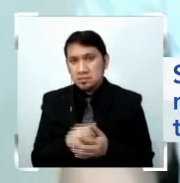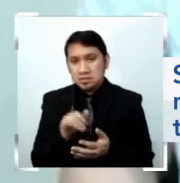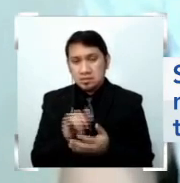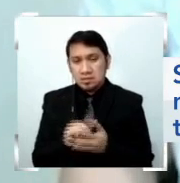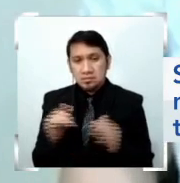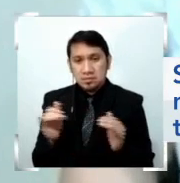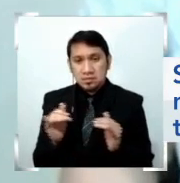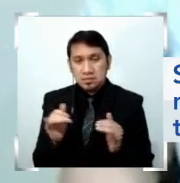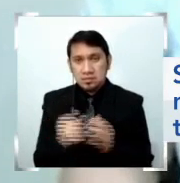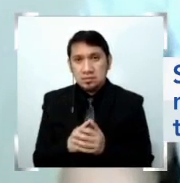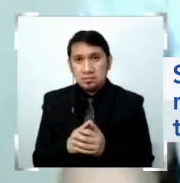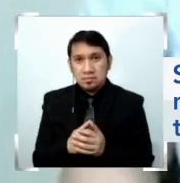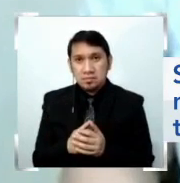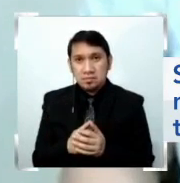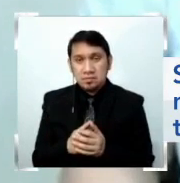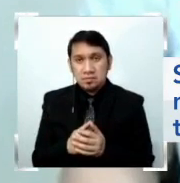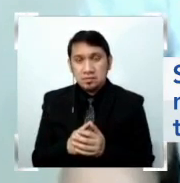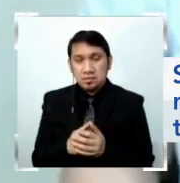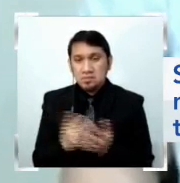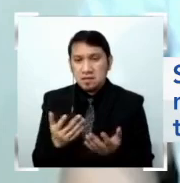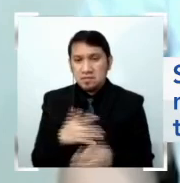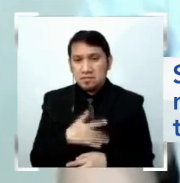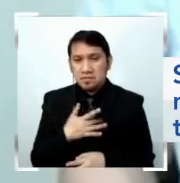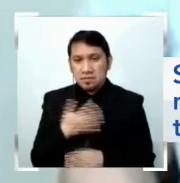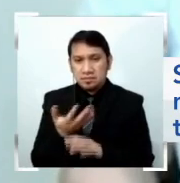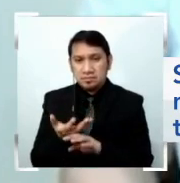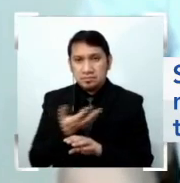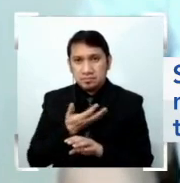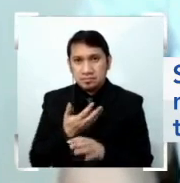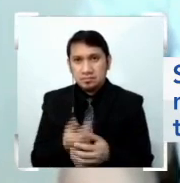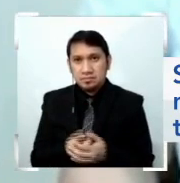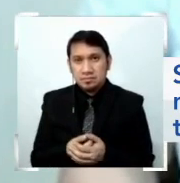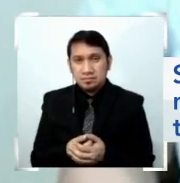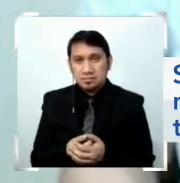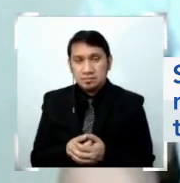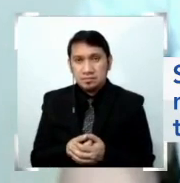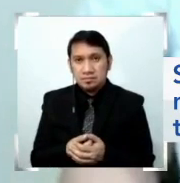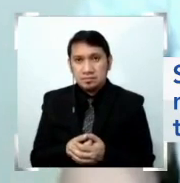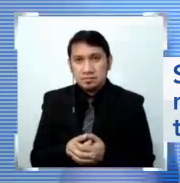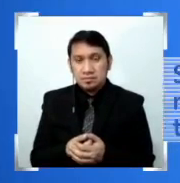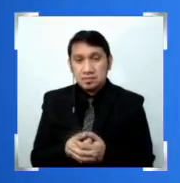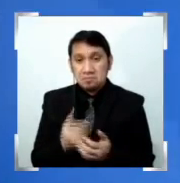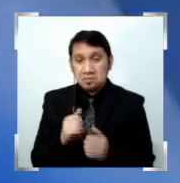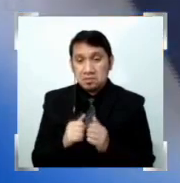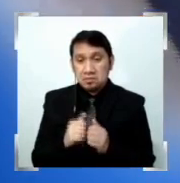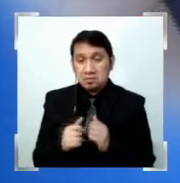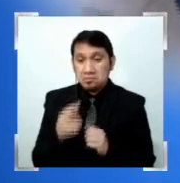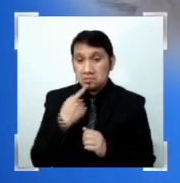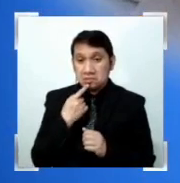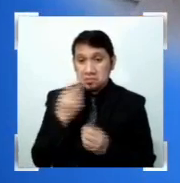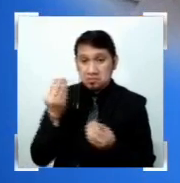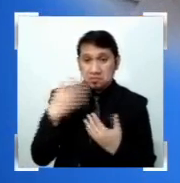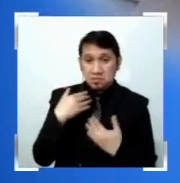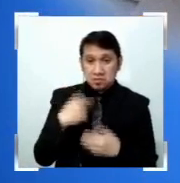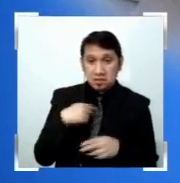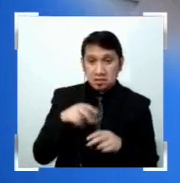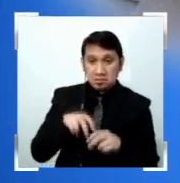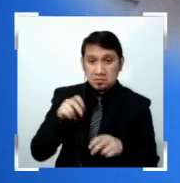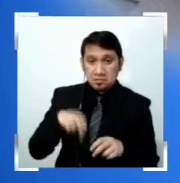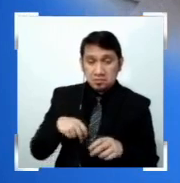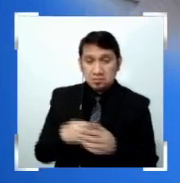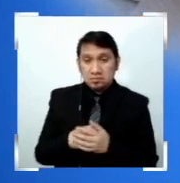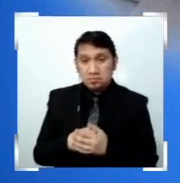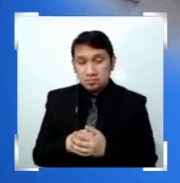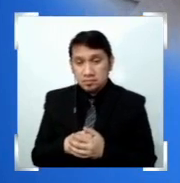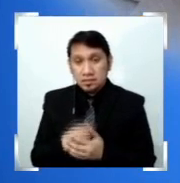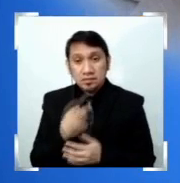akin, it's too insulting, ano, to say the least, na in your face, sabihin sa'yo na mag-withdraw. Sa pagkakaalala raw ni Soto,